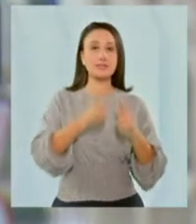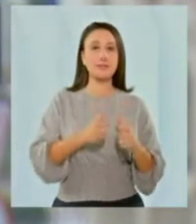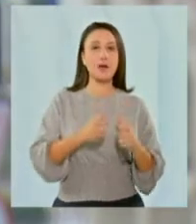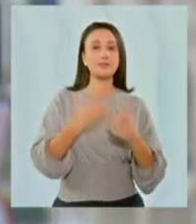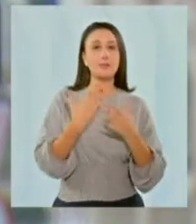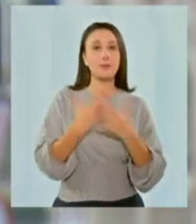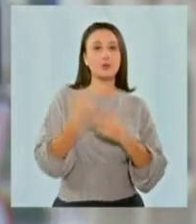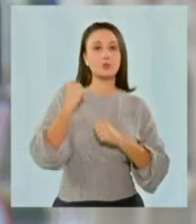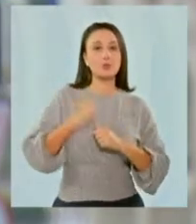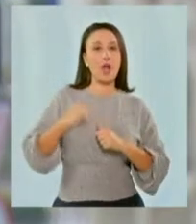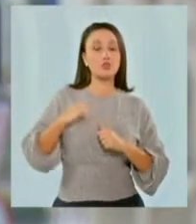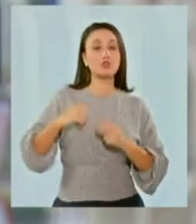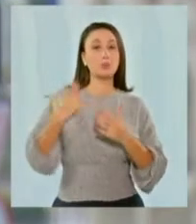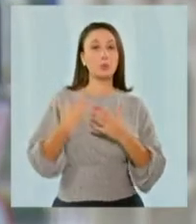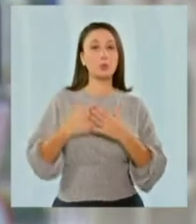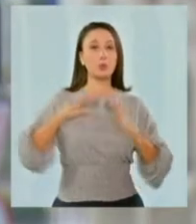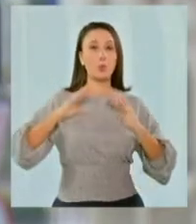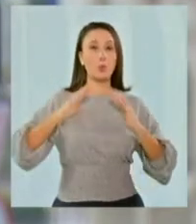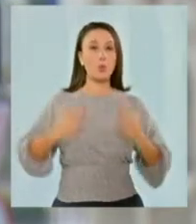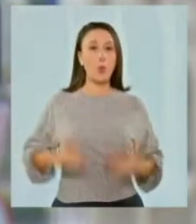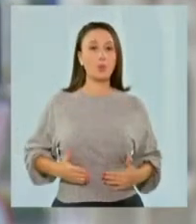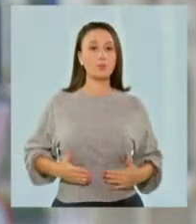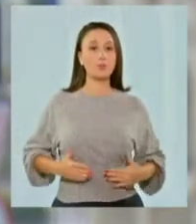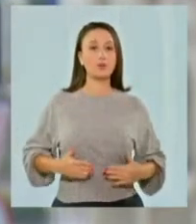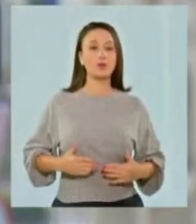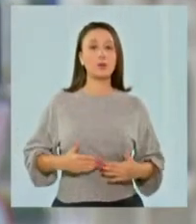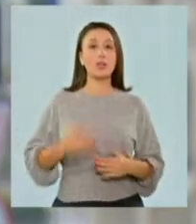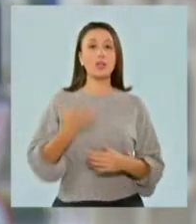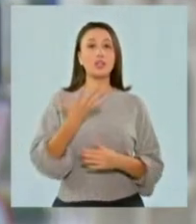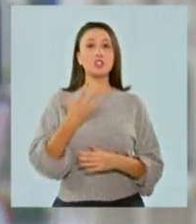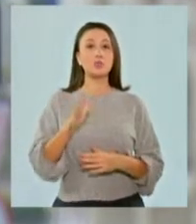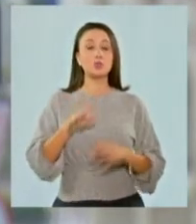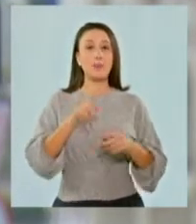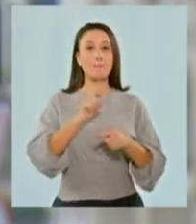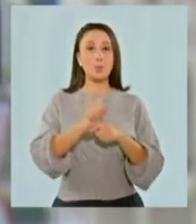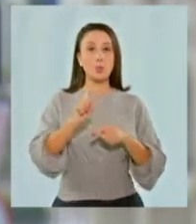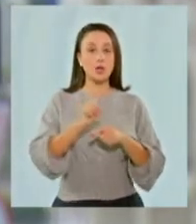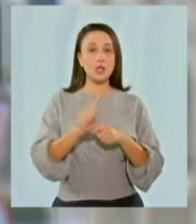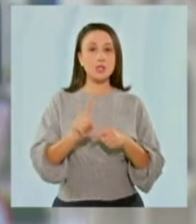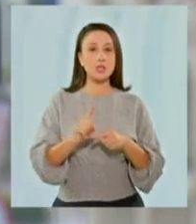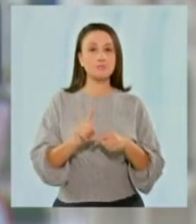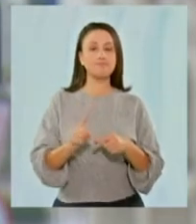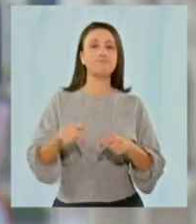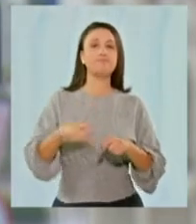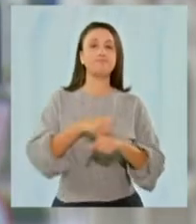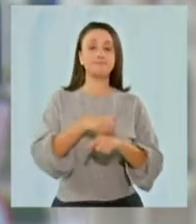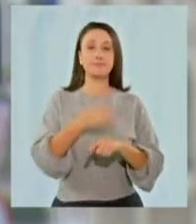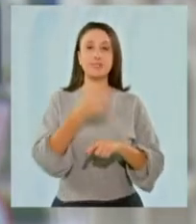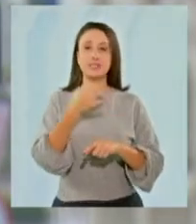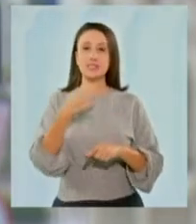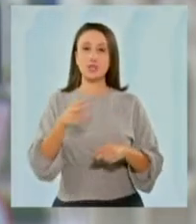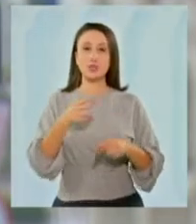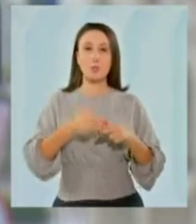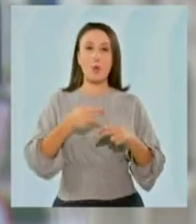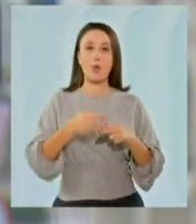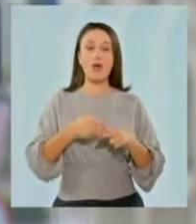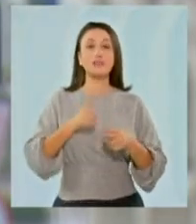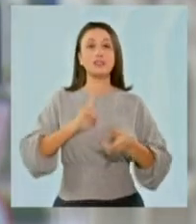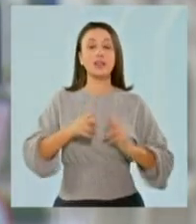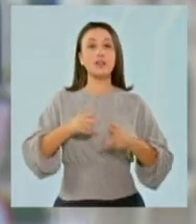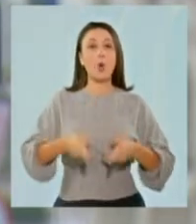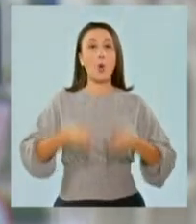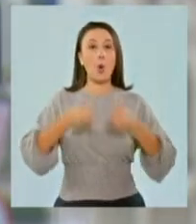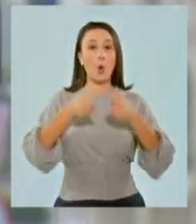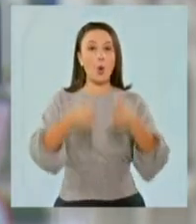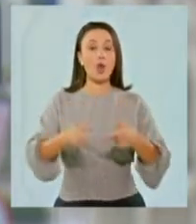pentru trupurile neînsuflețite cu, atenție, 500 de bucăți. Între timp, zeci de bolnavi sunt tratați pe